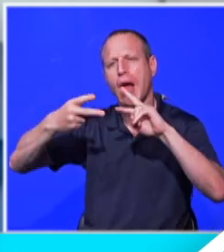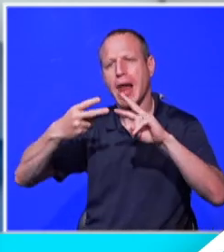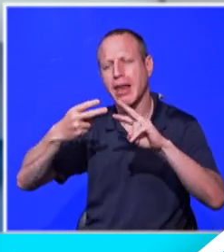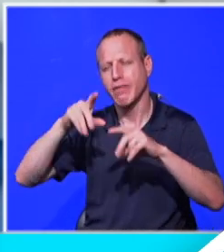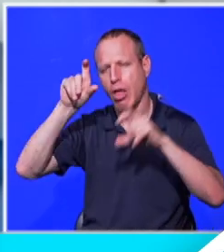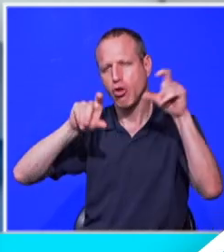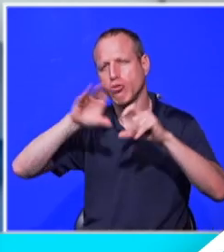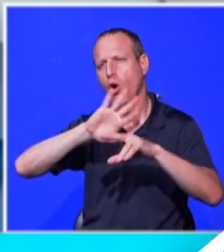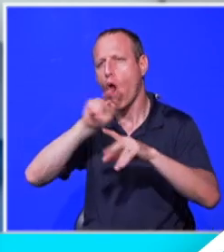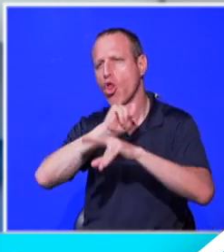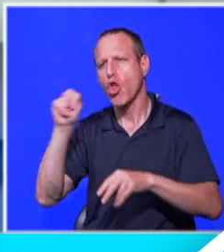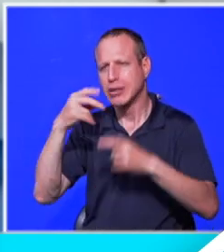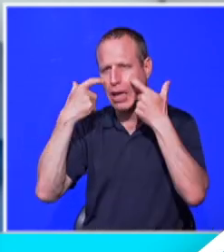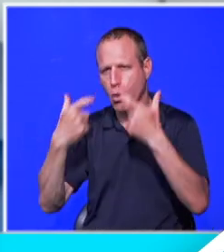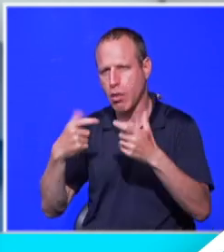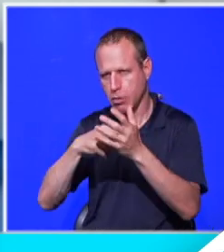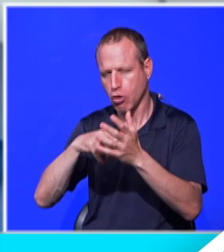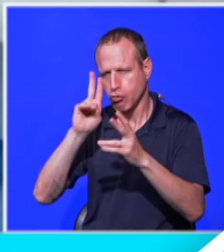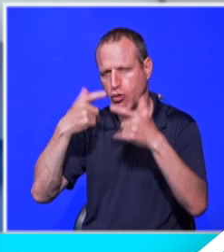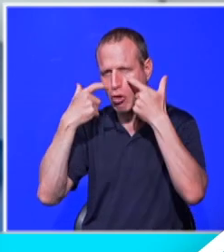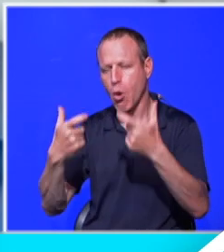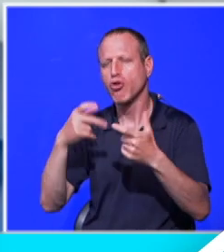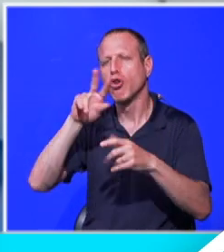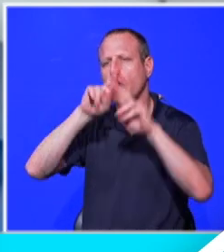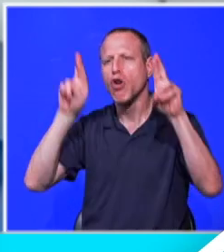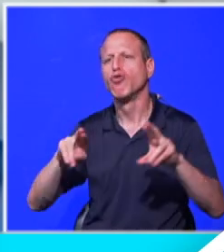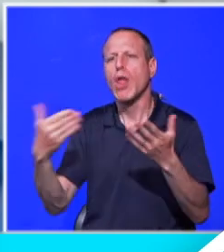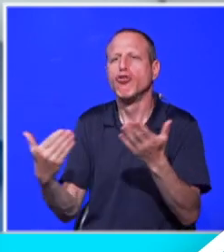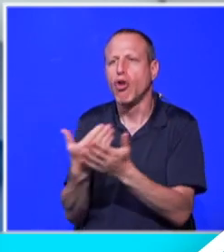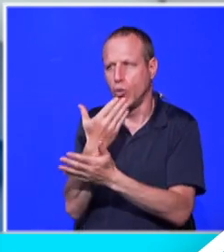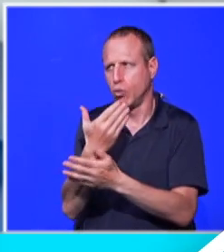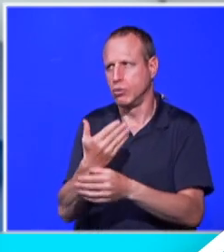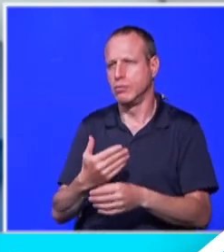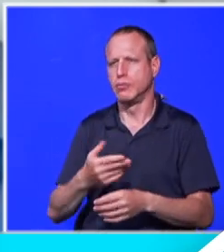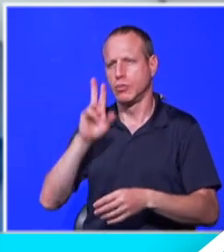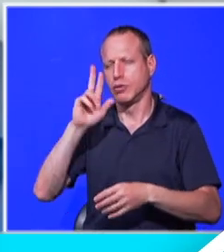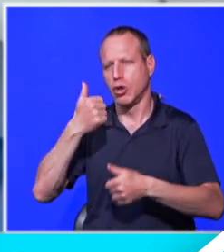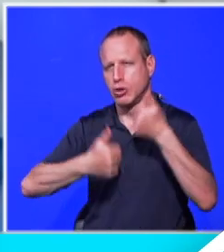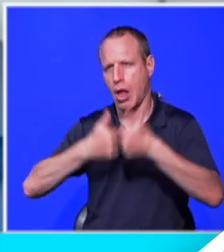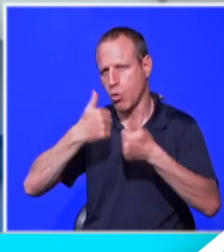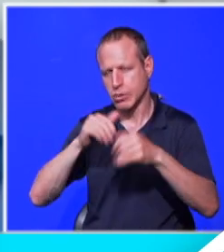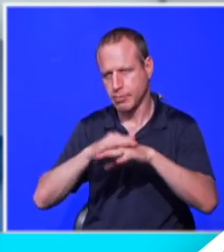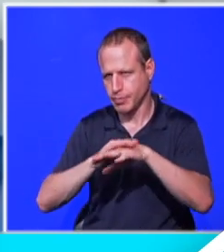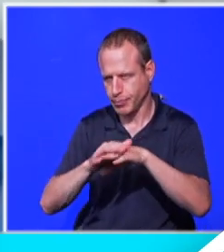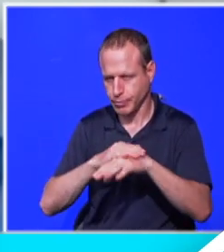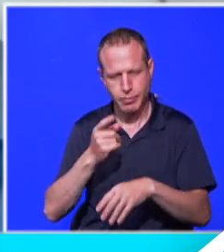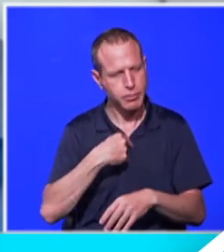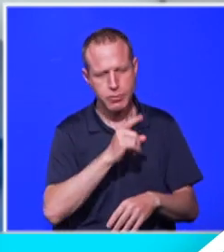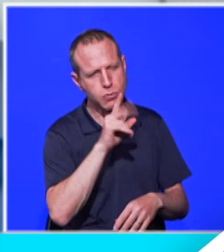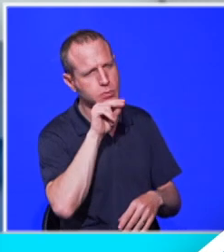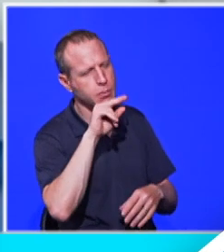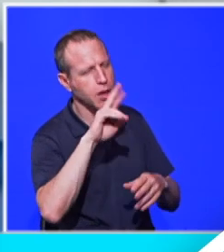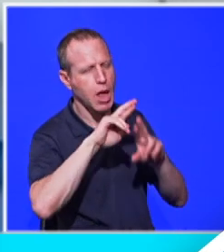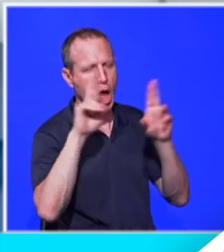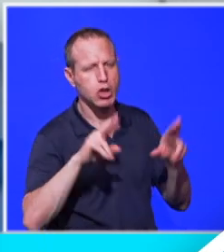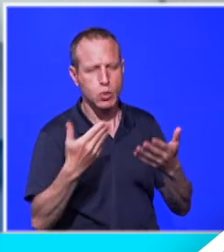נושאי הרגולציה, מכיוון שיש רגולטורים, יש רשות חדשנות, ויש תחרות סליחה. לא מדבר על רשות החדשנות.